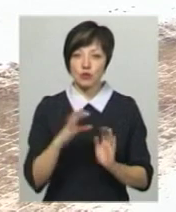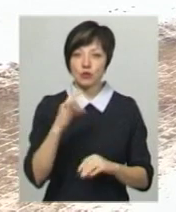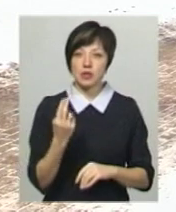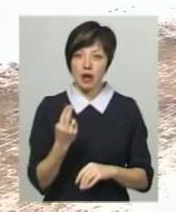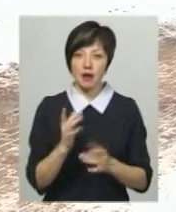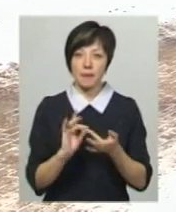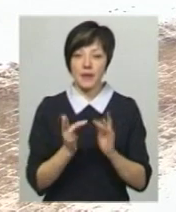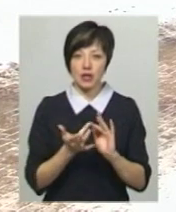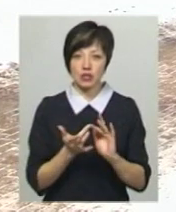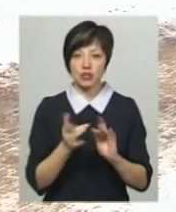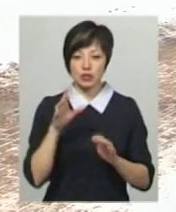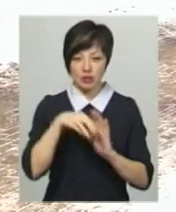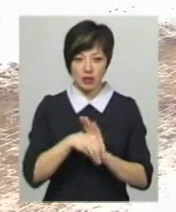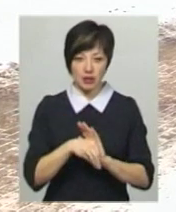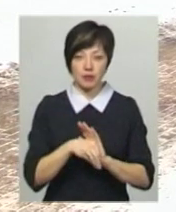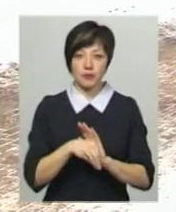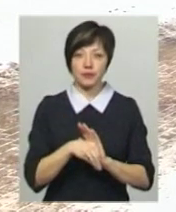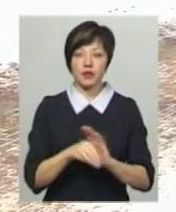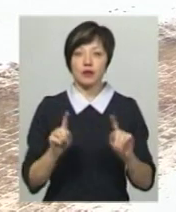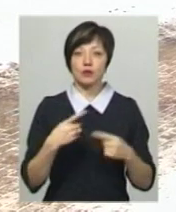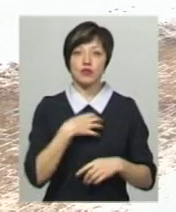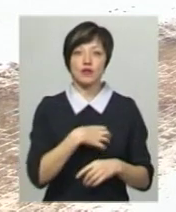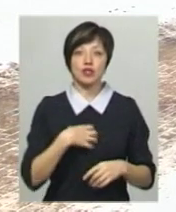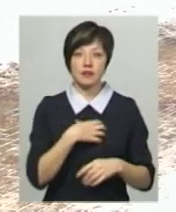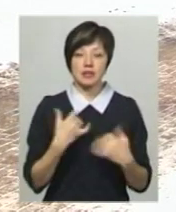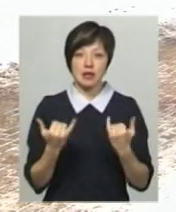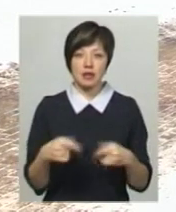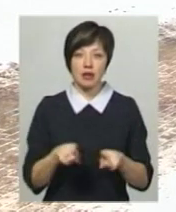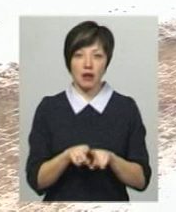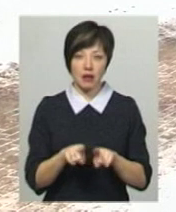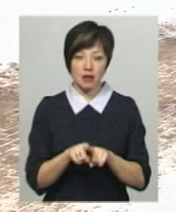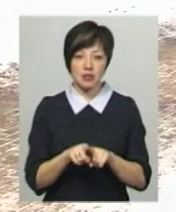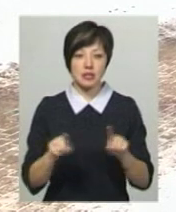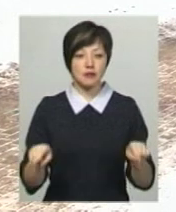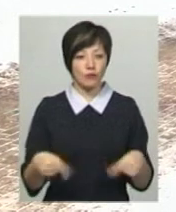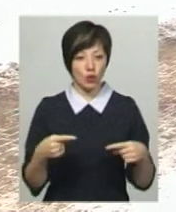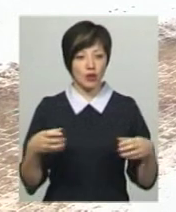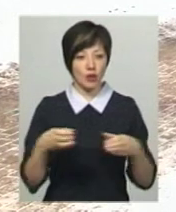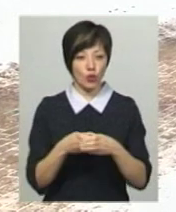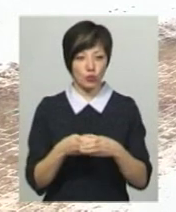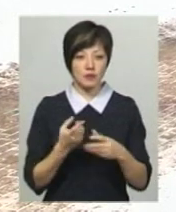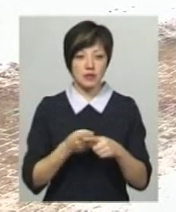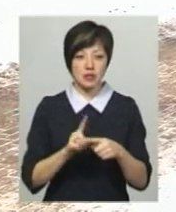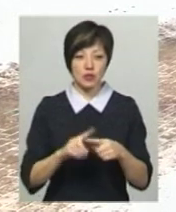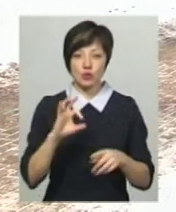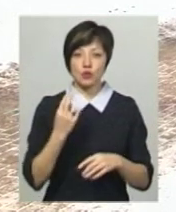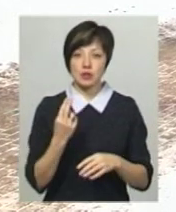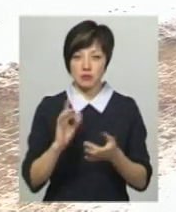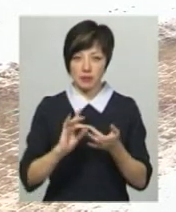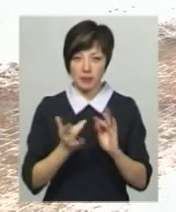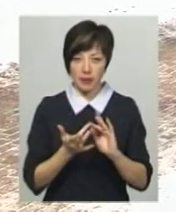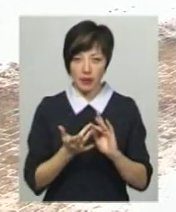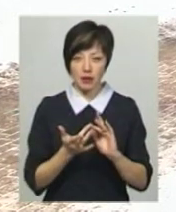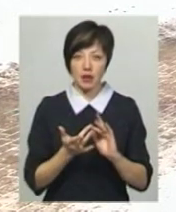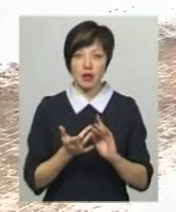соціальних мереж в інтернеті. Дуже важливе зараз таке актуальне створення груп у цих соціальних